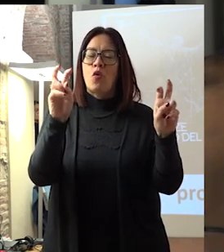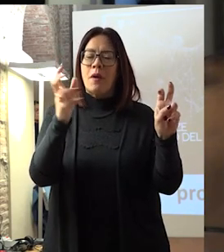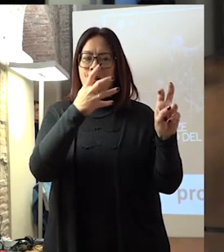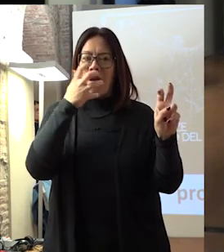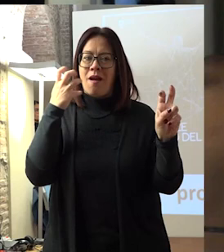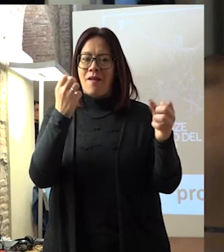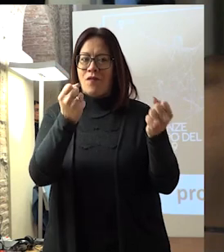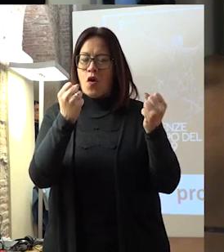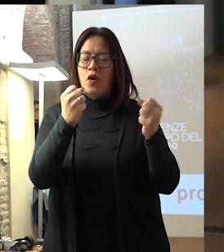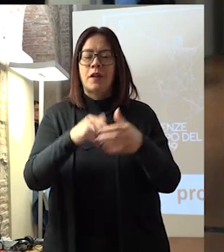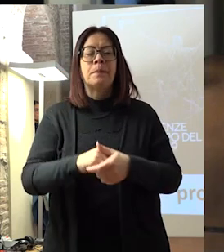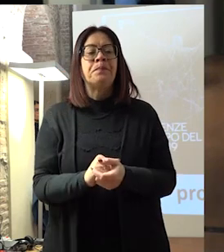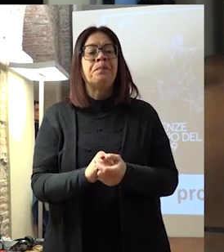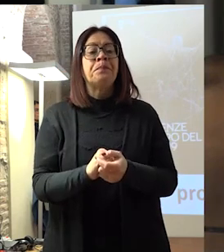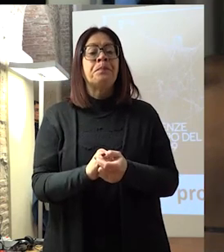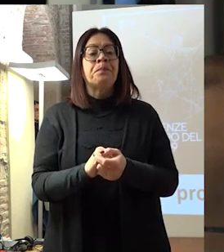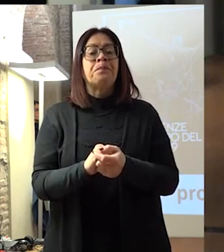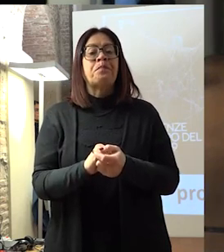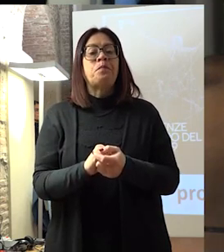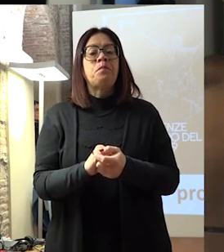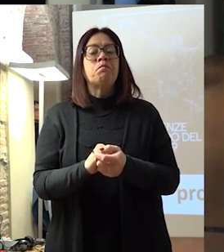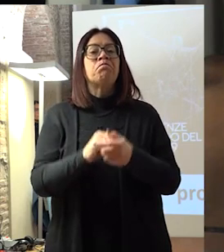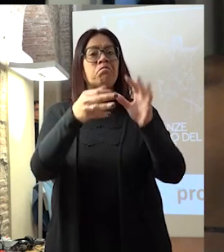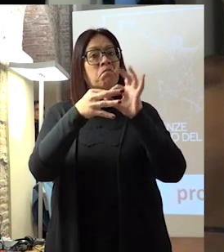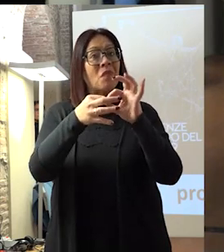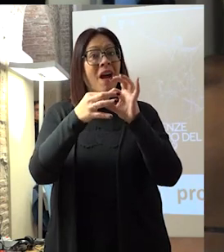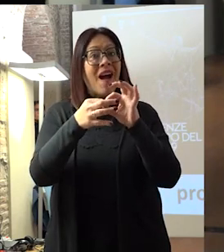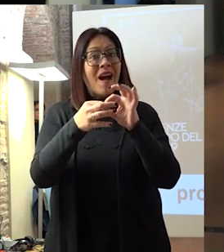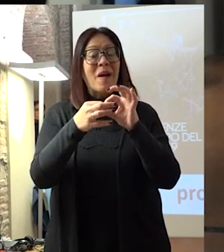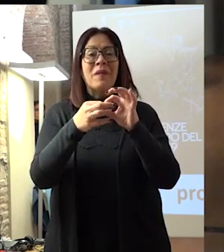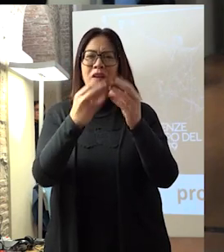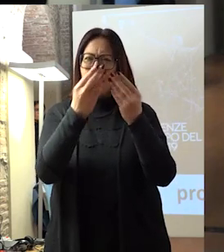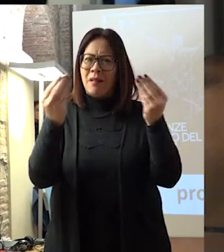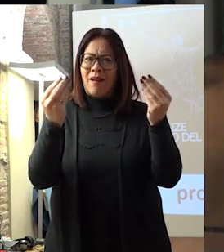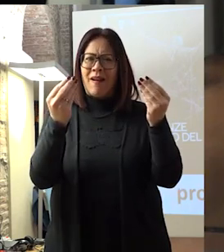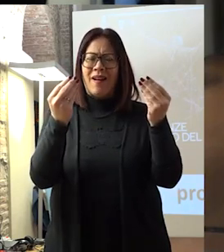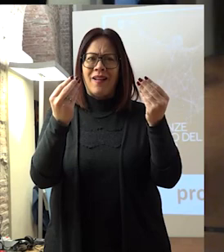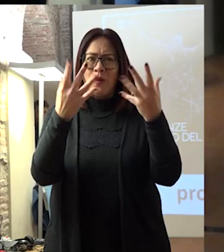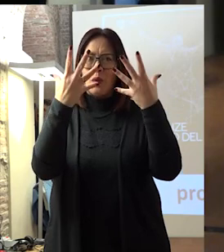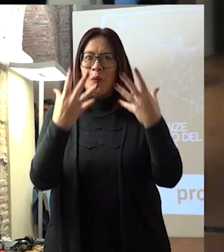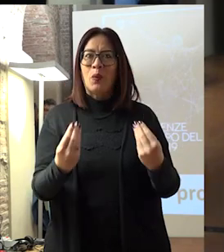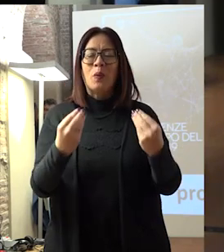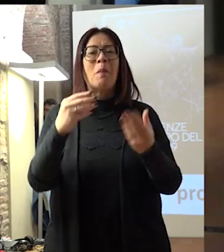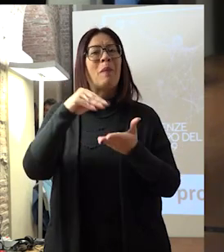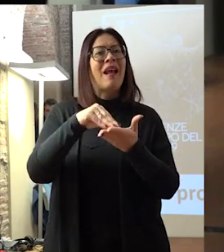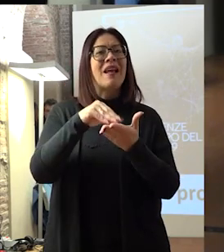molto, molto a cuore. E gli amici sono tanti e quindi io